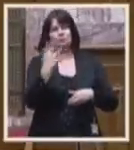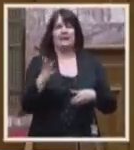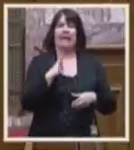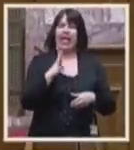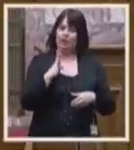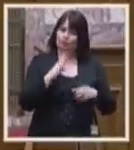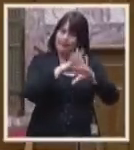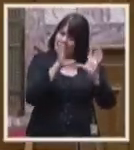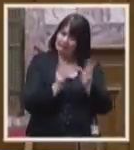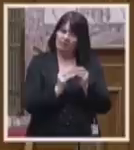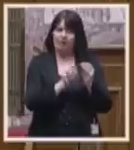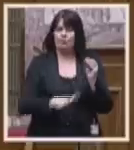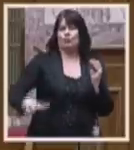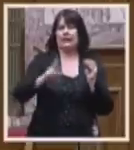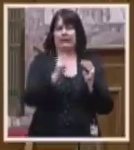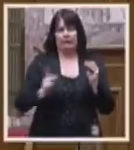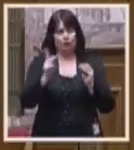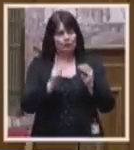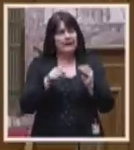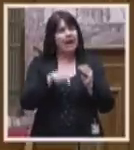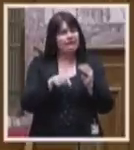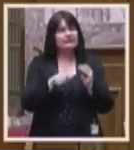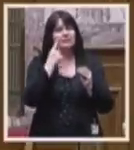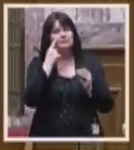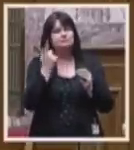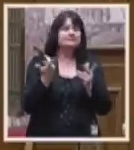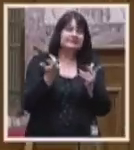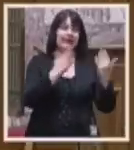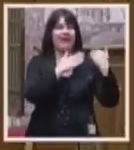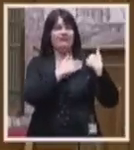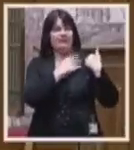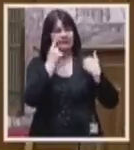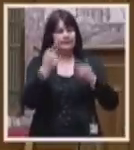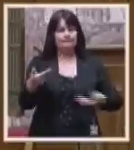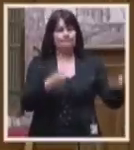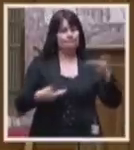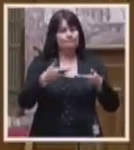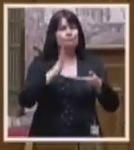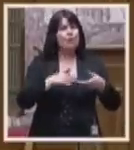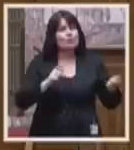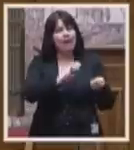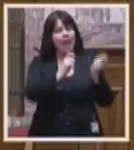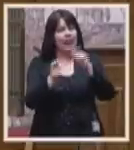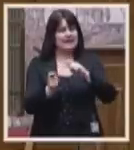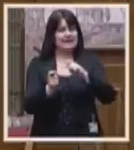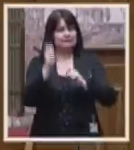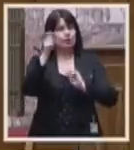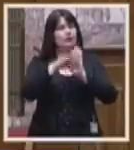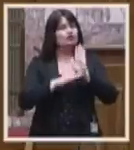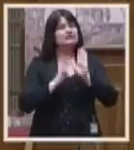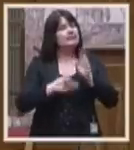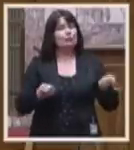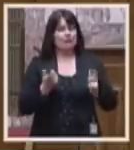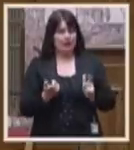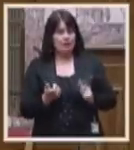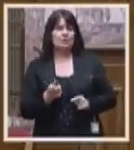ευρύτερα κοινωνικά στρώματα, η οποία θα καταγράψει και θα επεξεργαστεί προτάσεις για τις αλλαγές στο πολιτικό σύστημα. Προτάσεις από τους